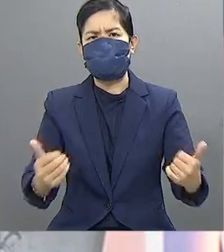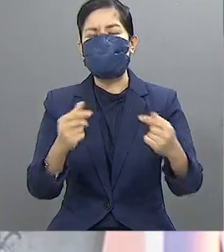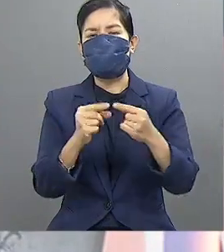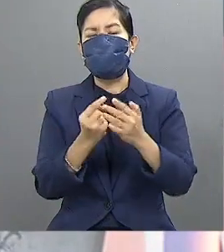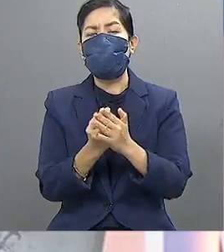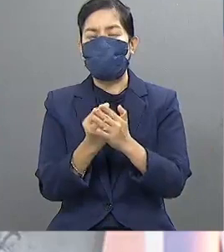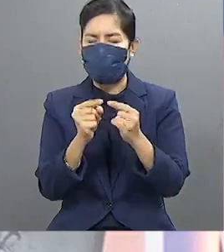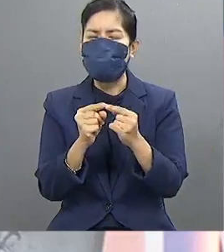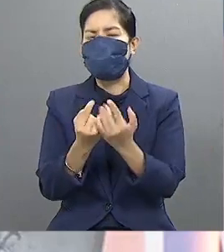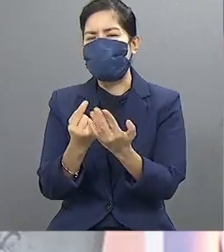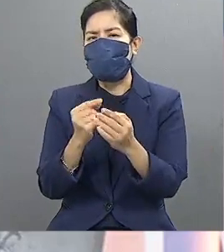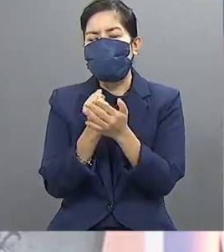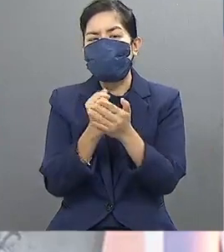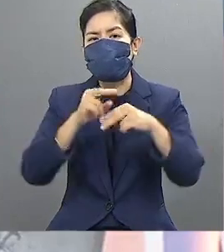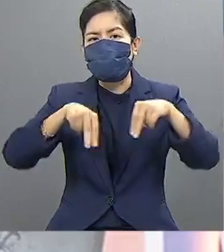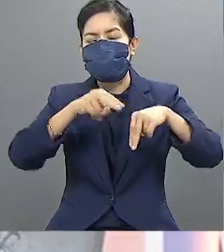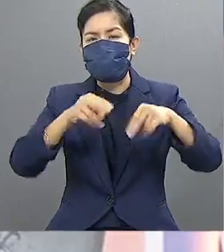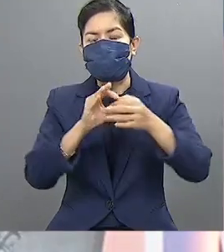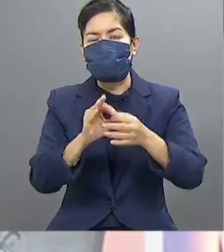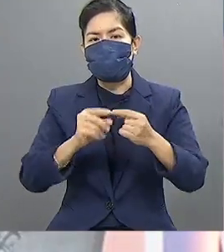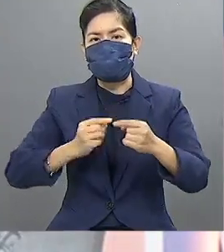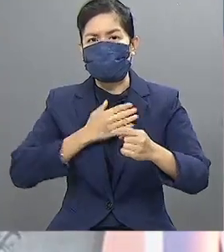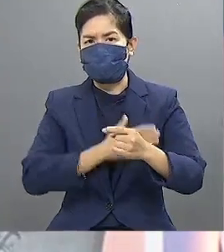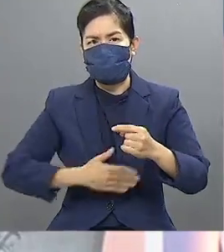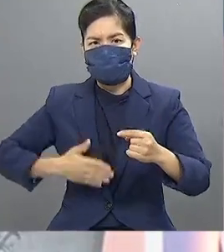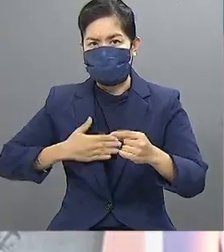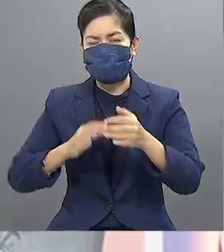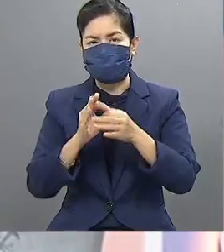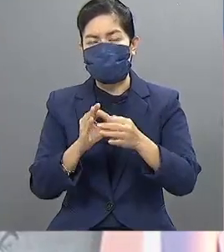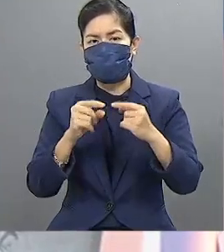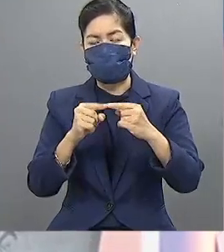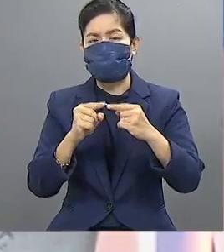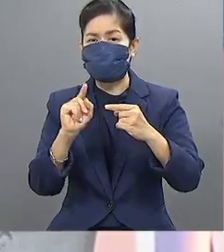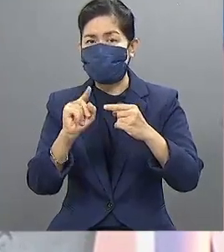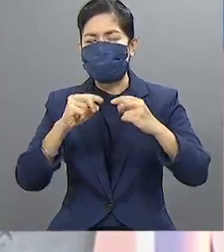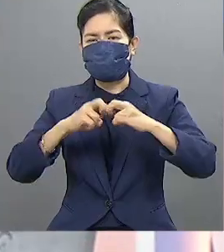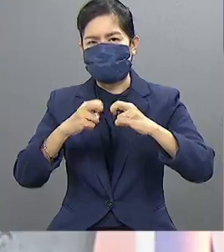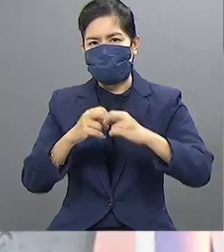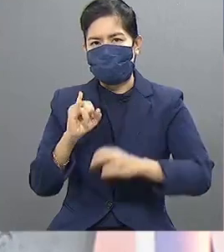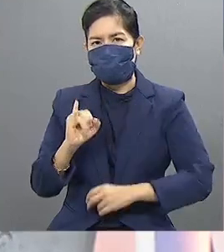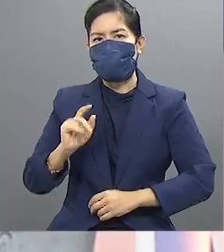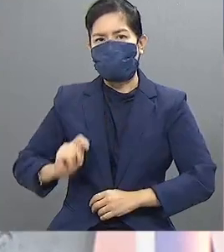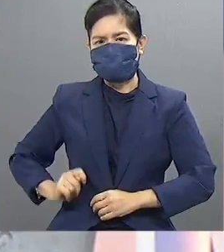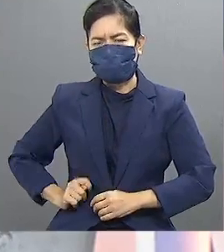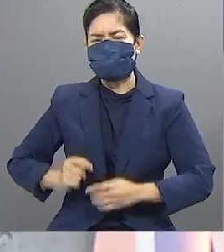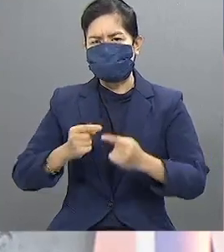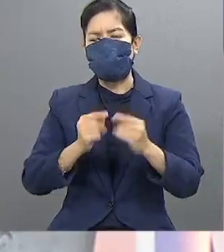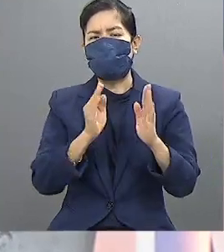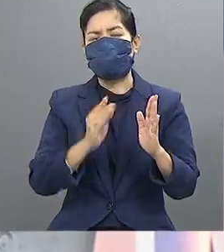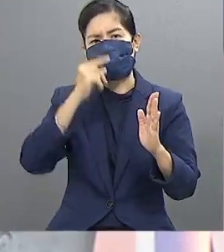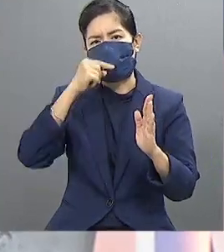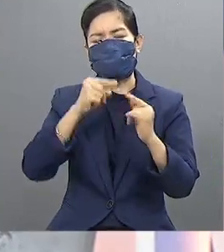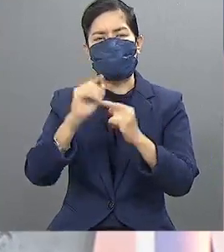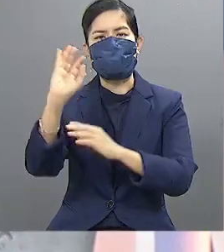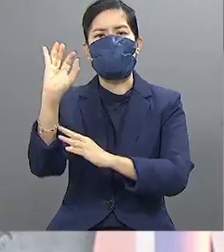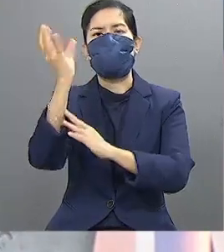าค่ะถ้าพูดถึงเรื่องของโรคไตเรื้อรังนะคะถือเป็นปัญหาสาธารณสุขที่ทั้งคนในประเทศไทยและทั่วโลกต่างกำลังเผชิญอยู่นะ